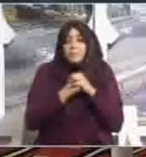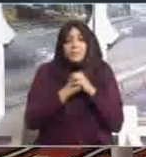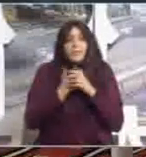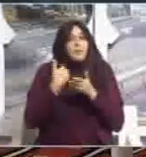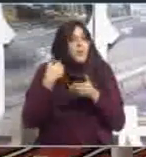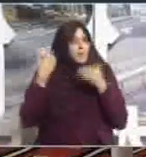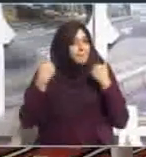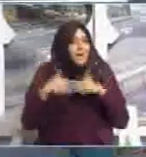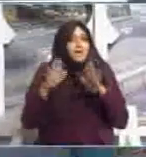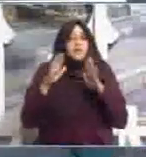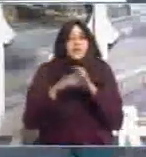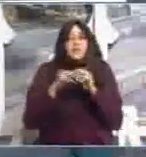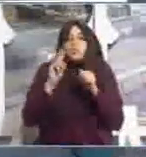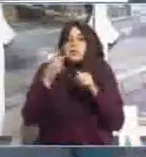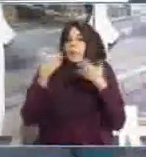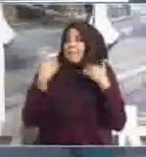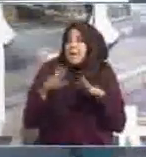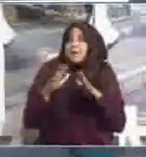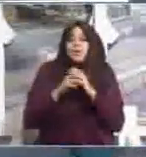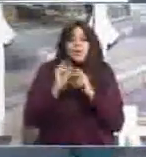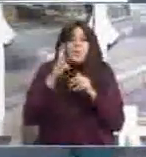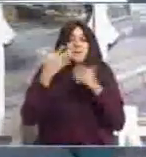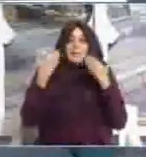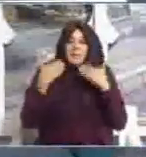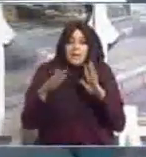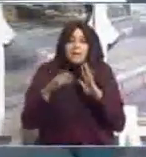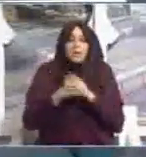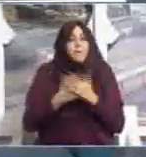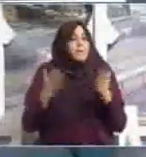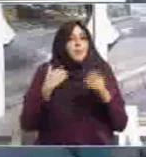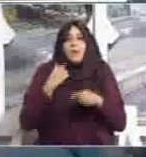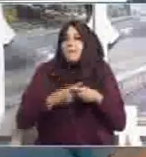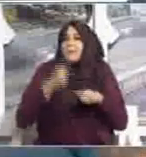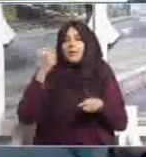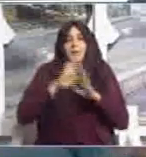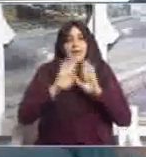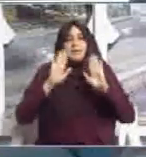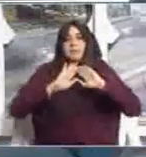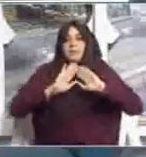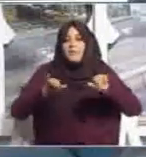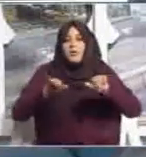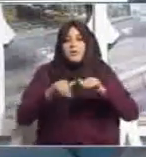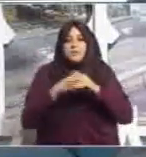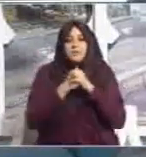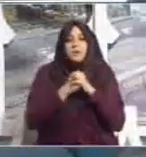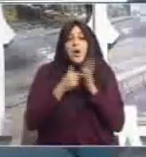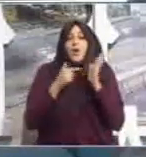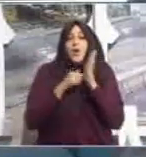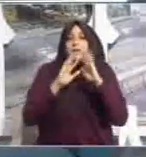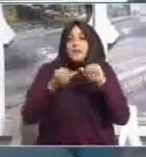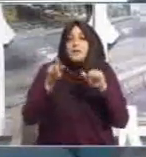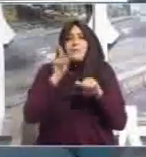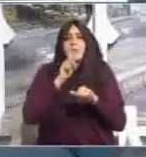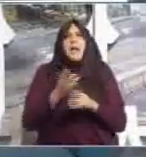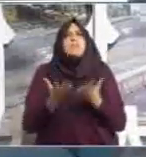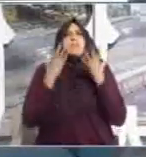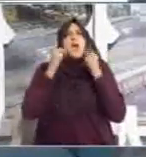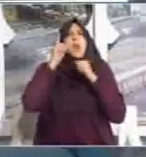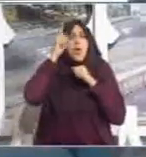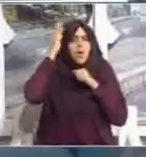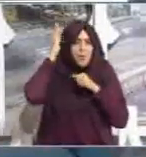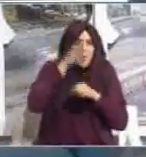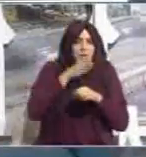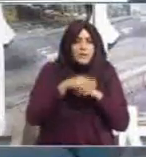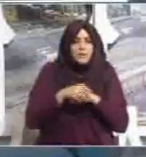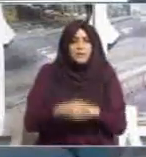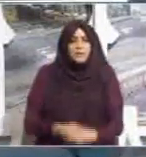لك سمحتها في الأولى، سمحتها في الثانية، سمحتها في الثالثة، ومن بعد انتهى خلاص طلقها. كي طلقها قالت له حسبي الله